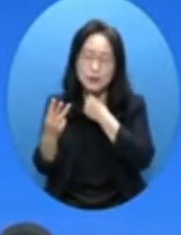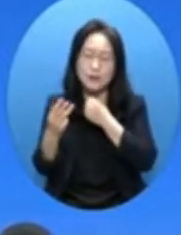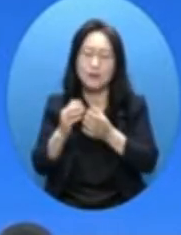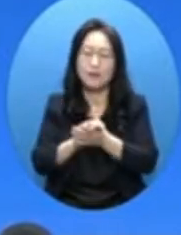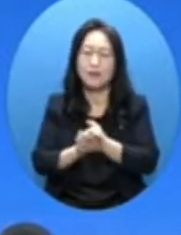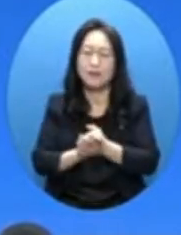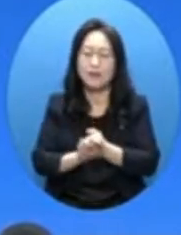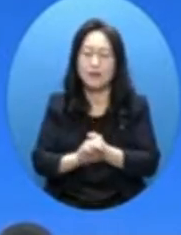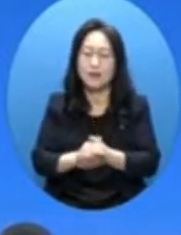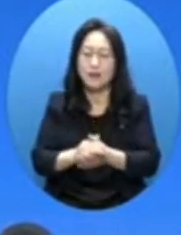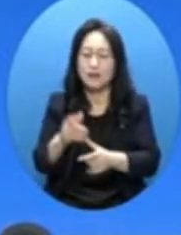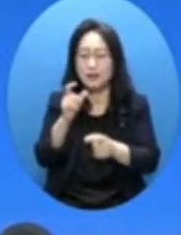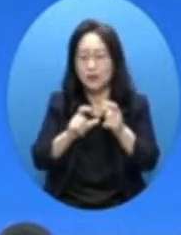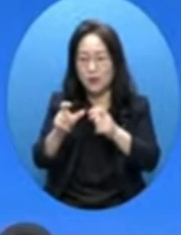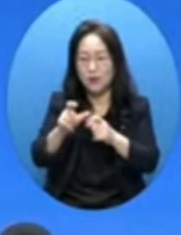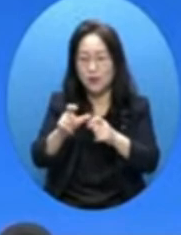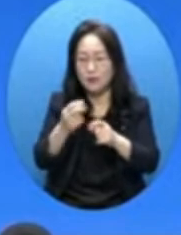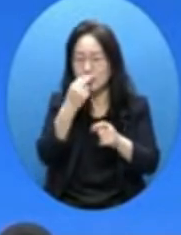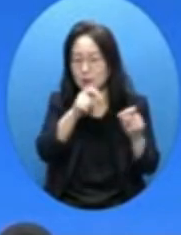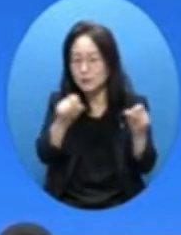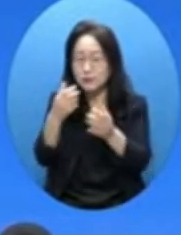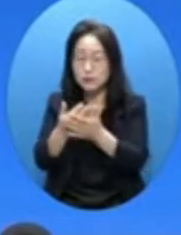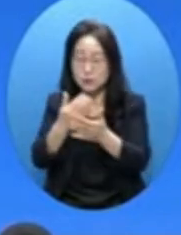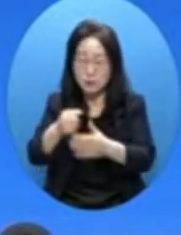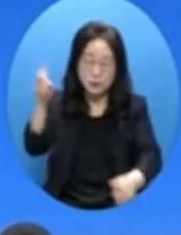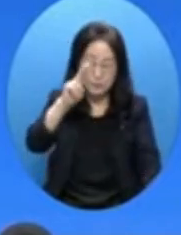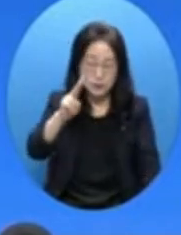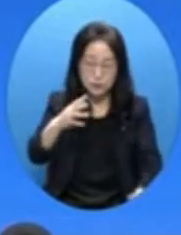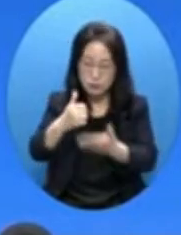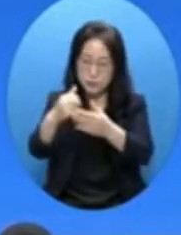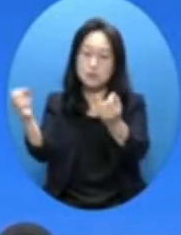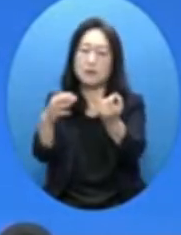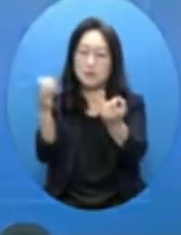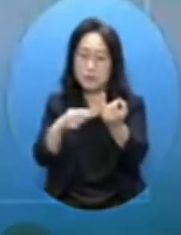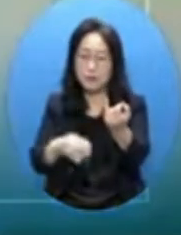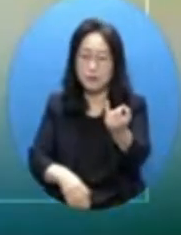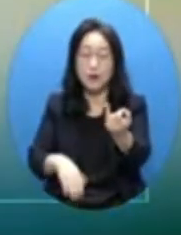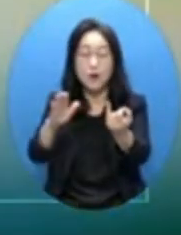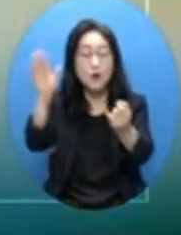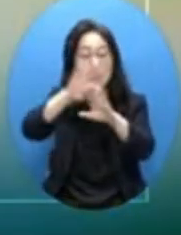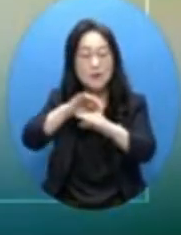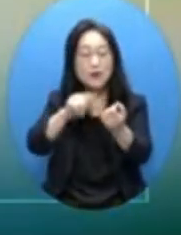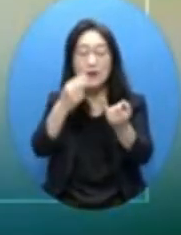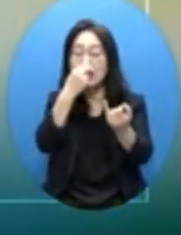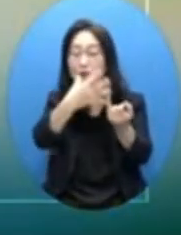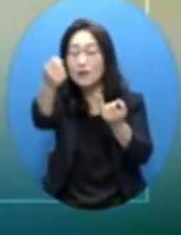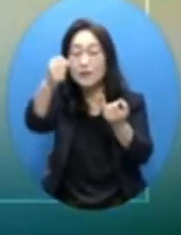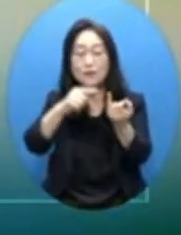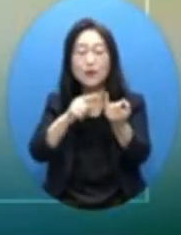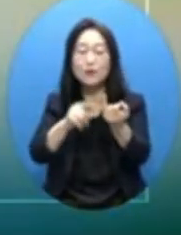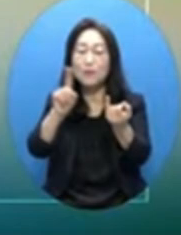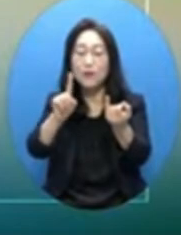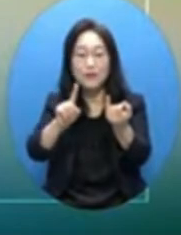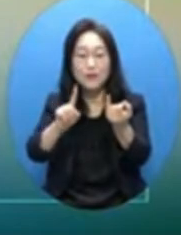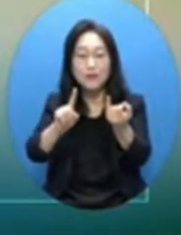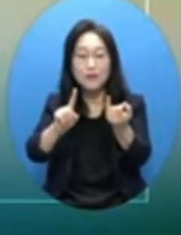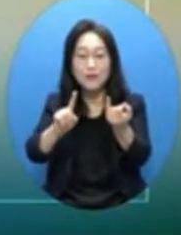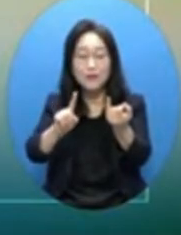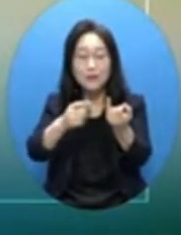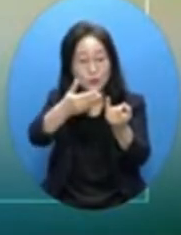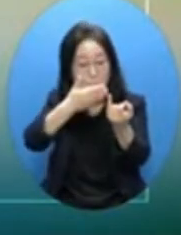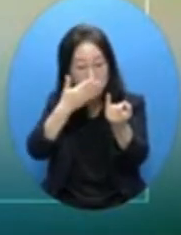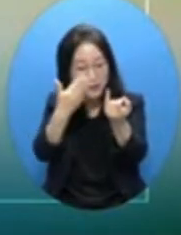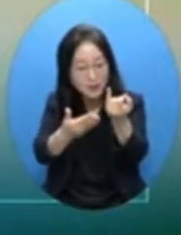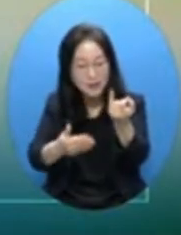그래서 조금만 더 시간을 달라고 기도하는데 갑자기 주님의 음성이 들려왔습니다. 오늘 밤 내 생명을 거둬가면 내가 무엇을 해줄 수